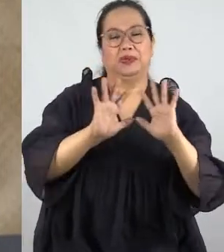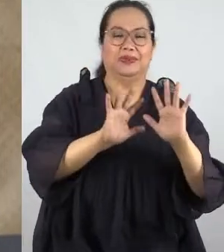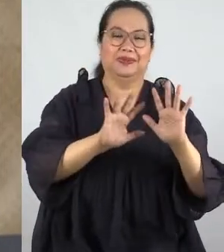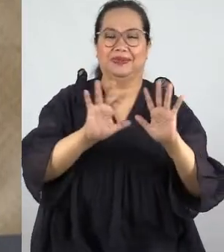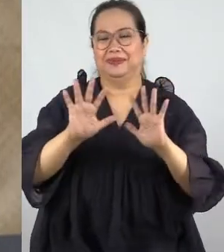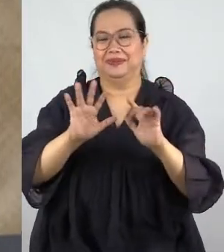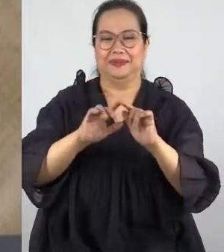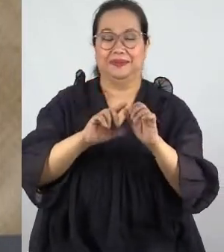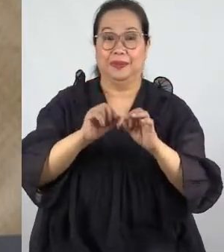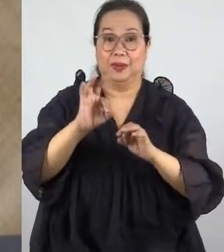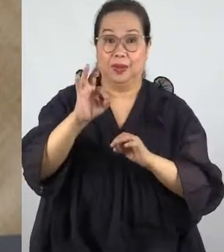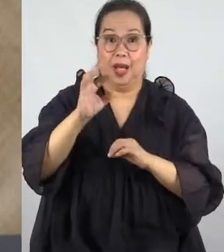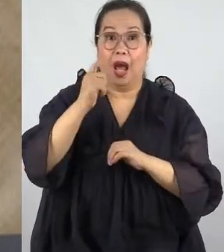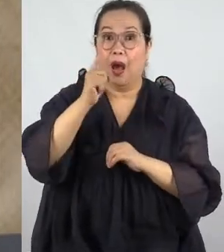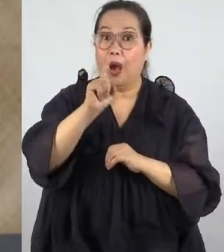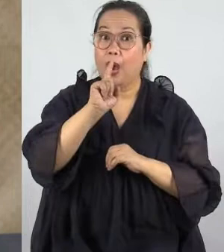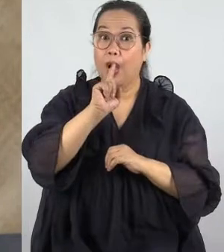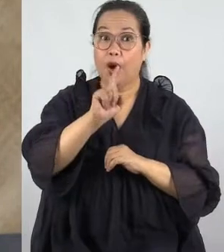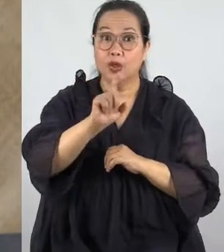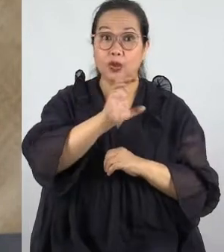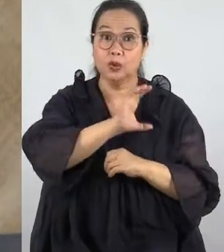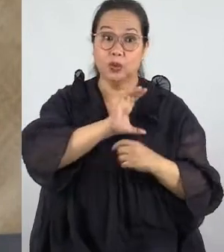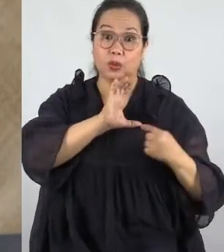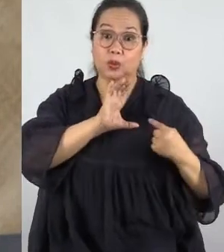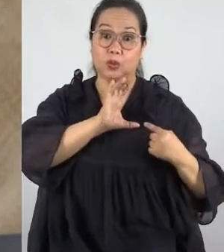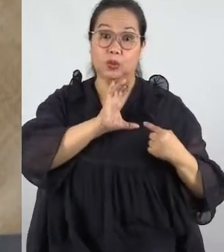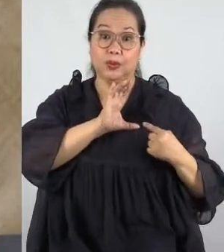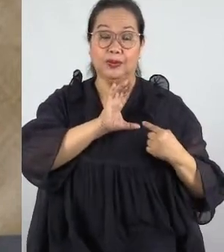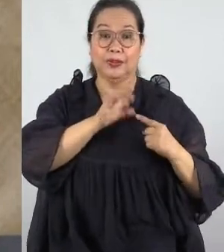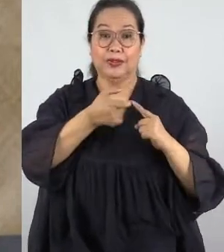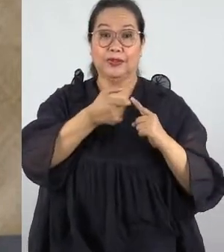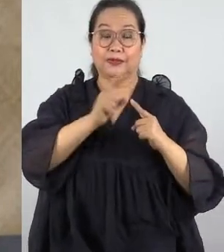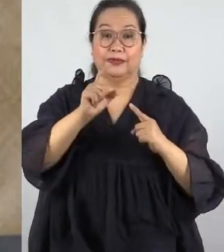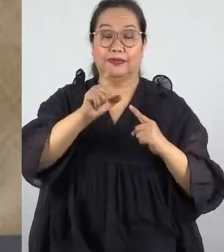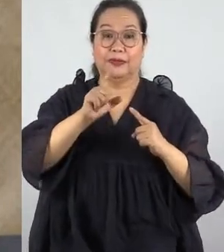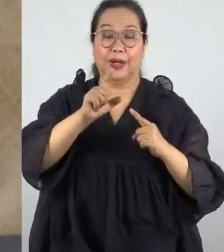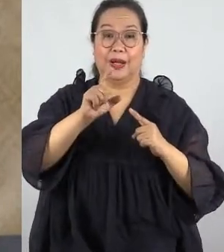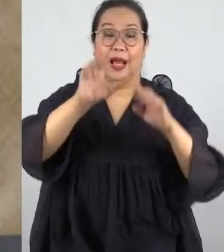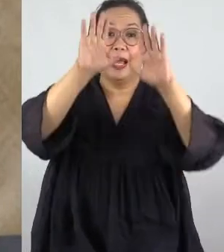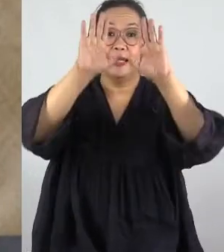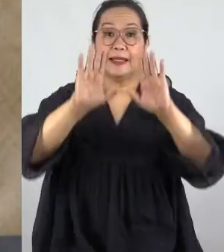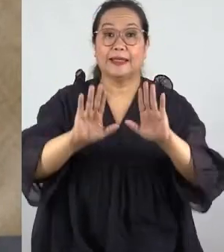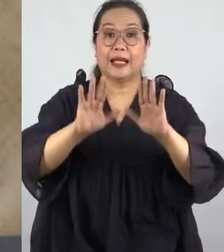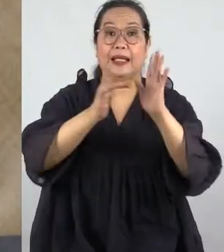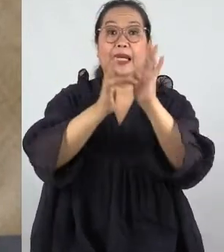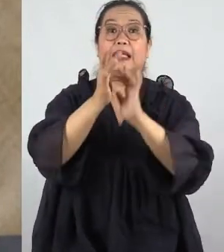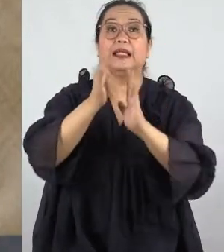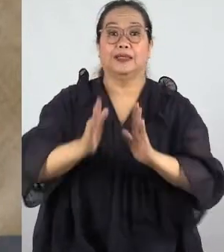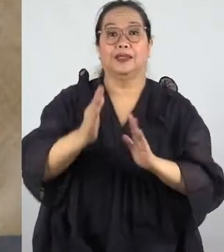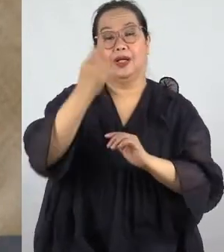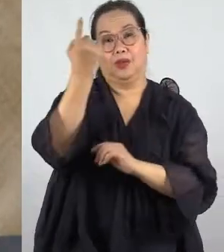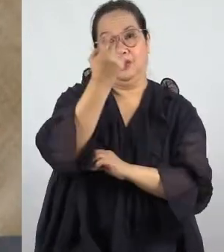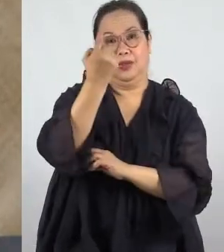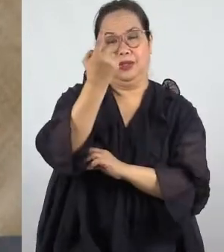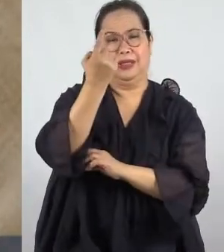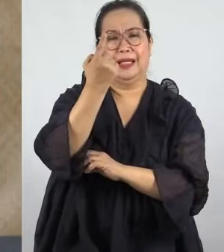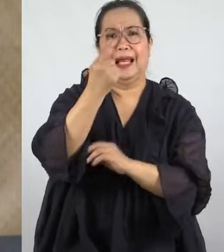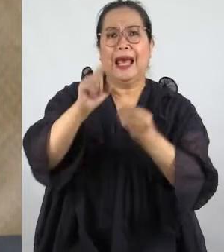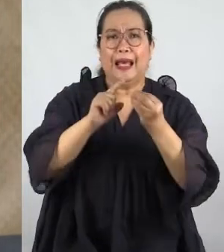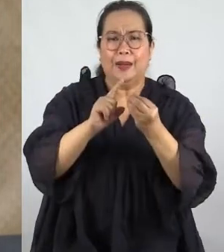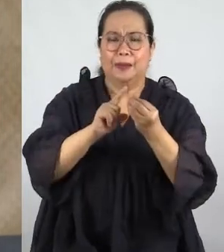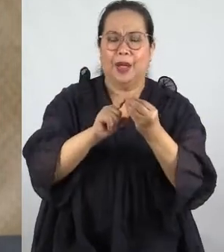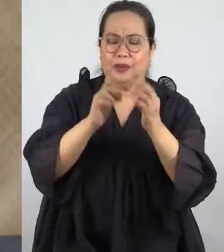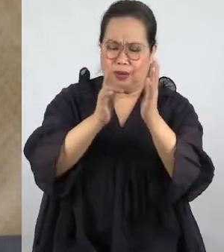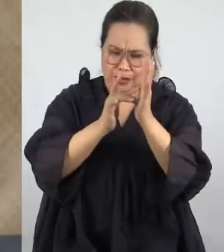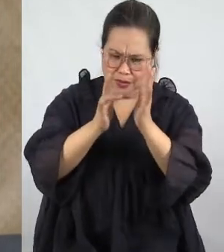Dito po sa ugaling ganito, nagmumula yung mga tinatawag nating Sunday Christian. Yung Kristiyano lamang